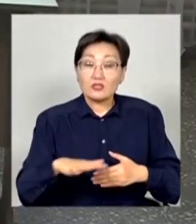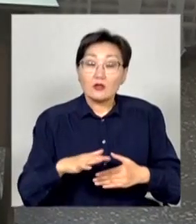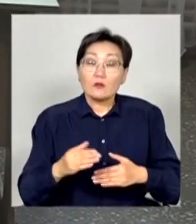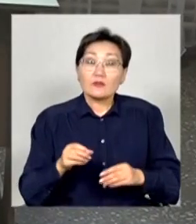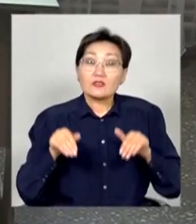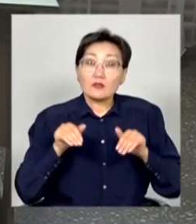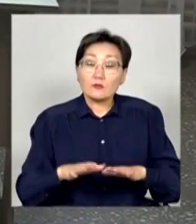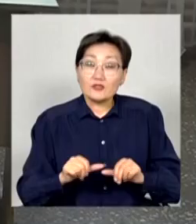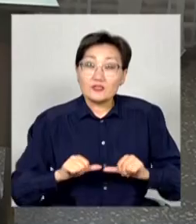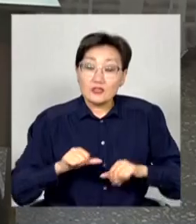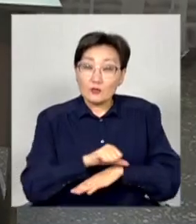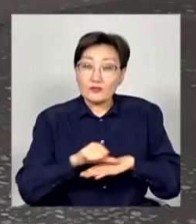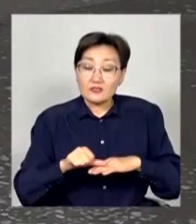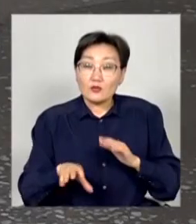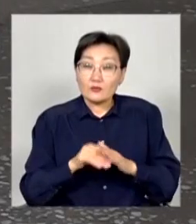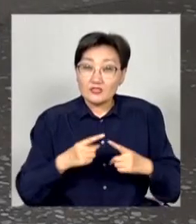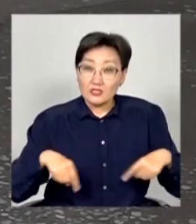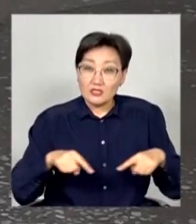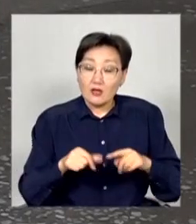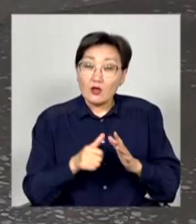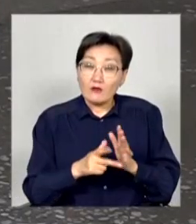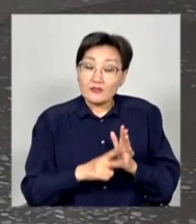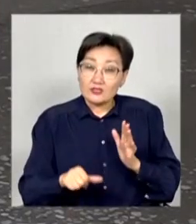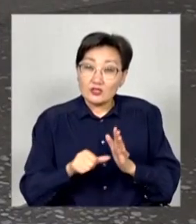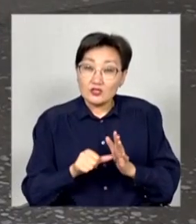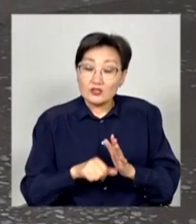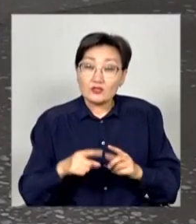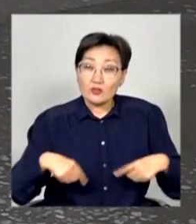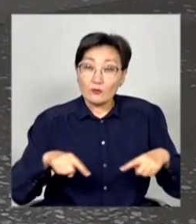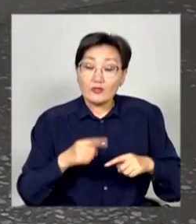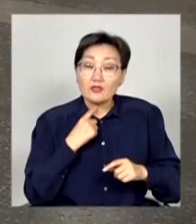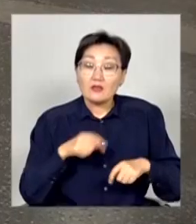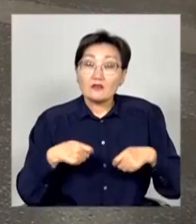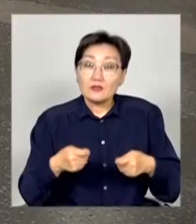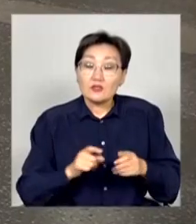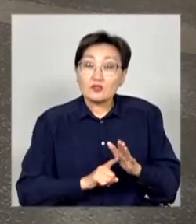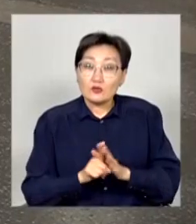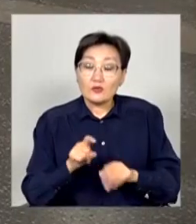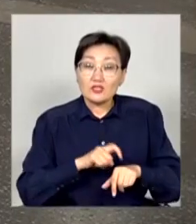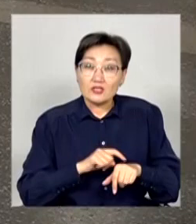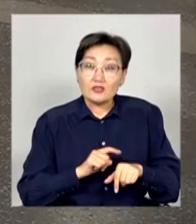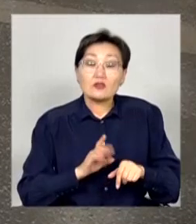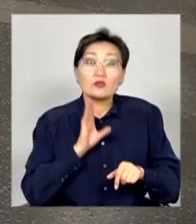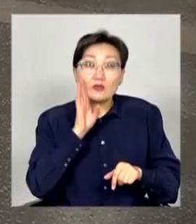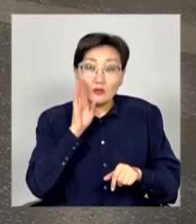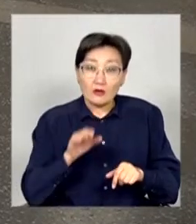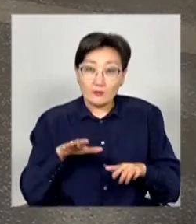решению территориальных избиркомов на 86 участках голосование началось в 6 часов утра по местному